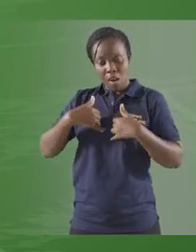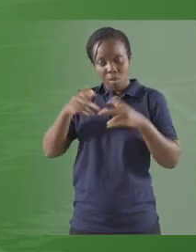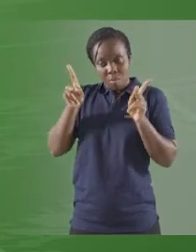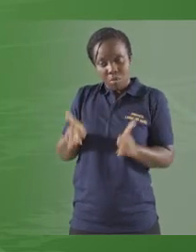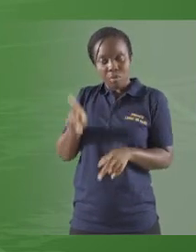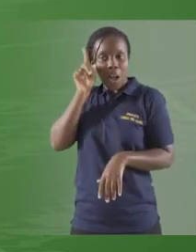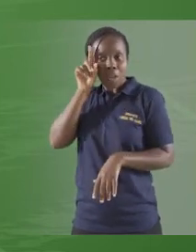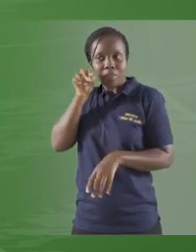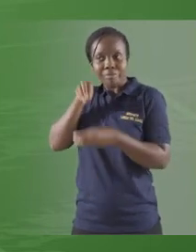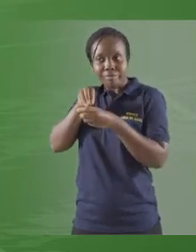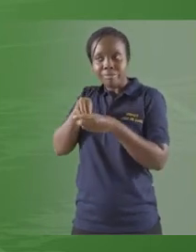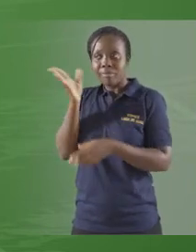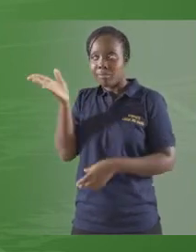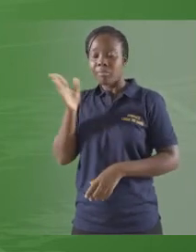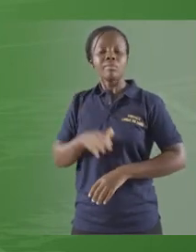On constate